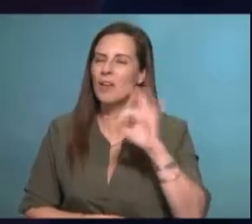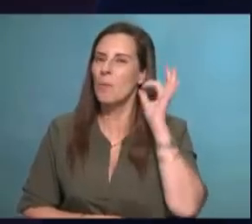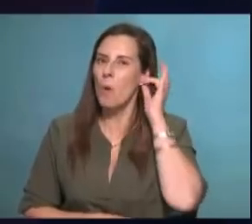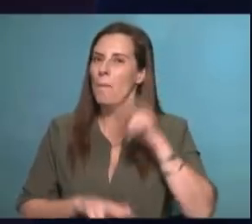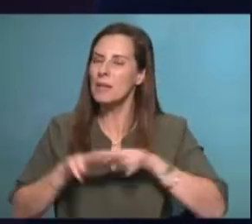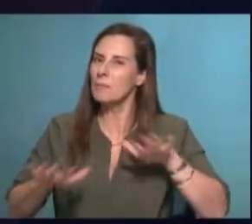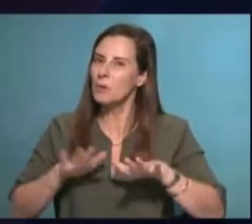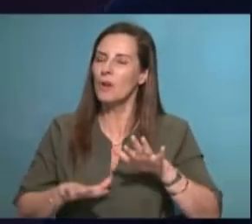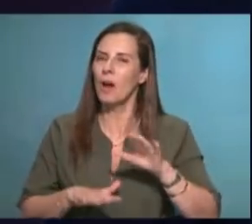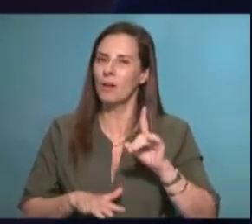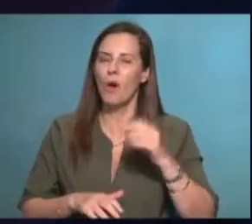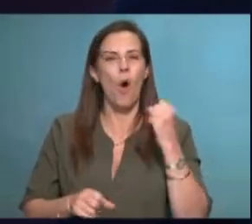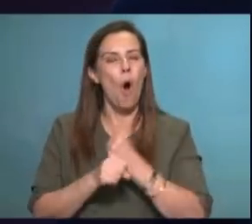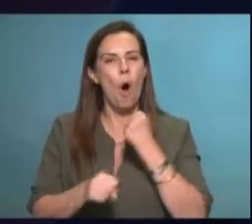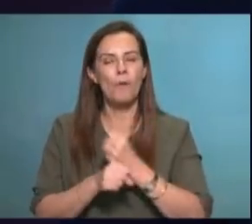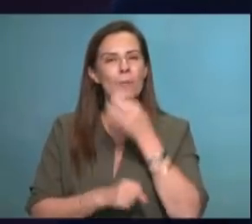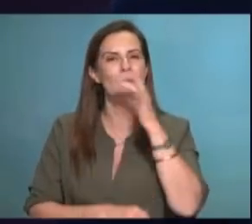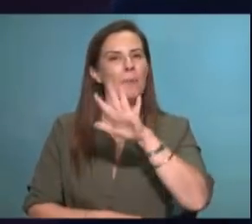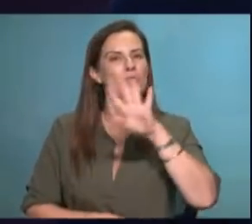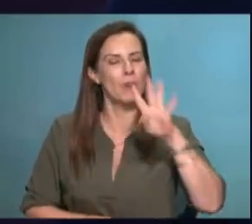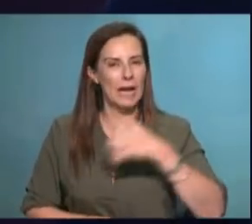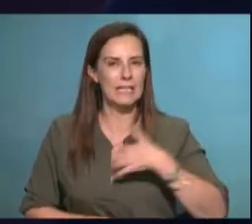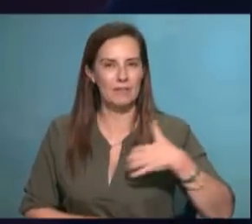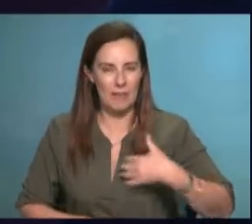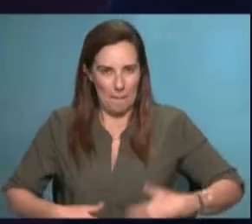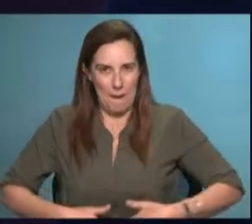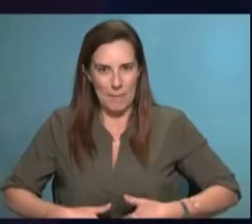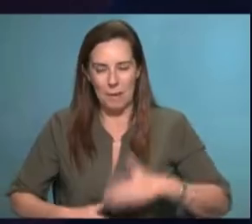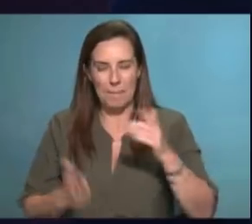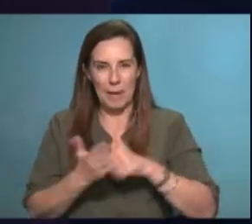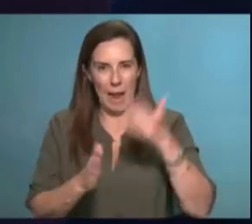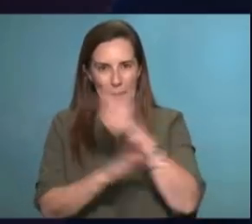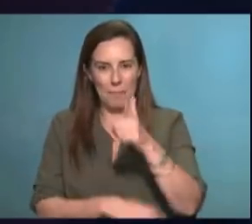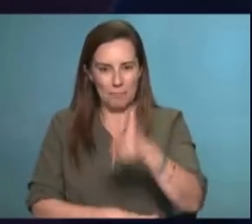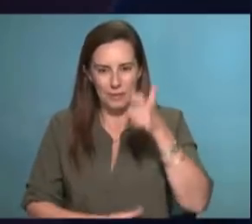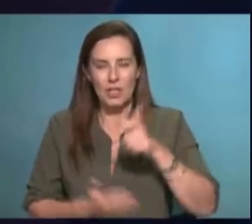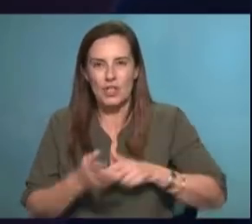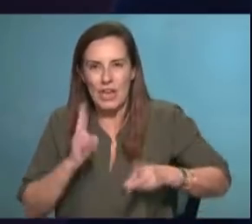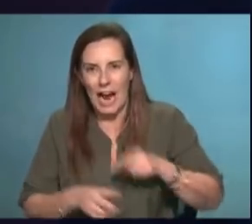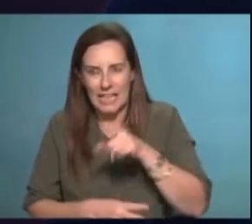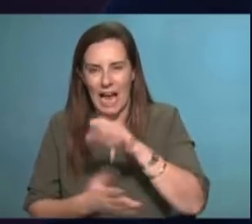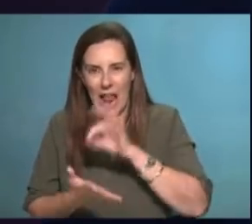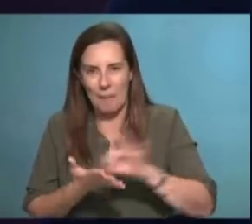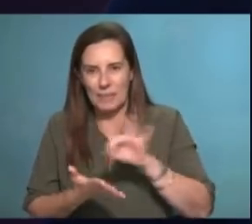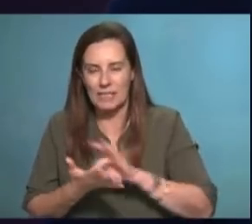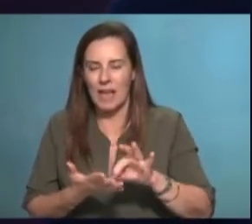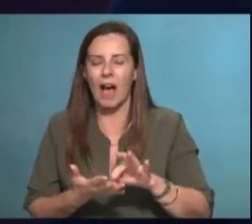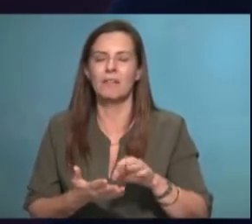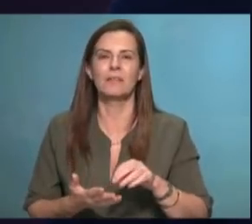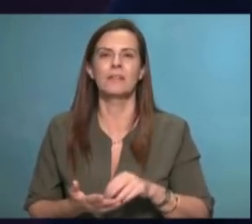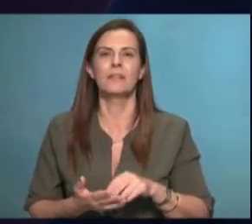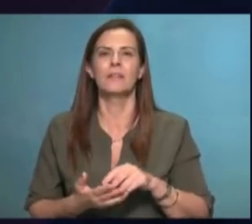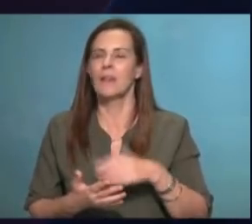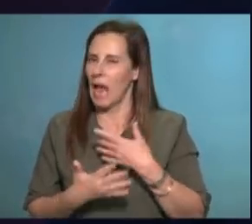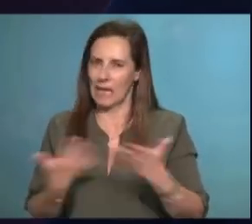בינוני אך יציב, עובדת בת 54 שנפצעה בביטנה מירי המחבל בזמן שרצה על המשרד של קים. כתבנו שרון עידן מוסר שלא